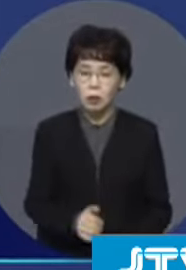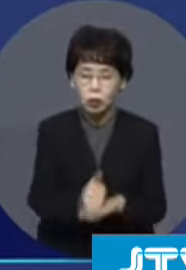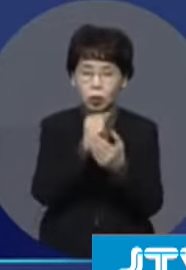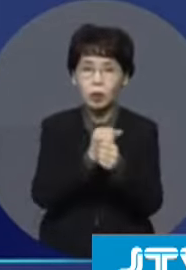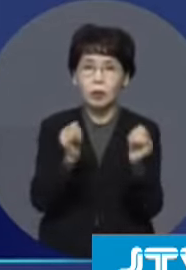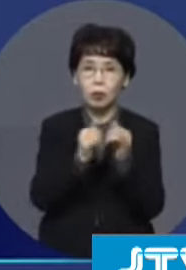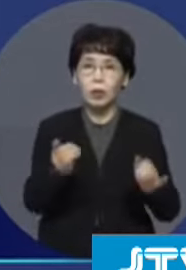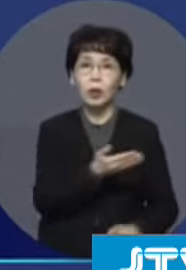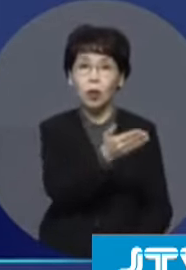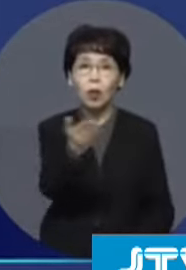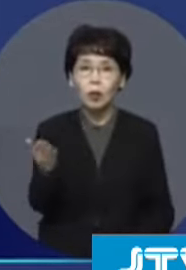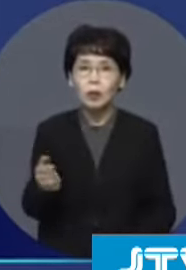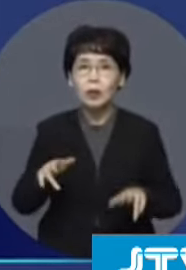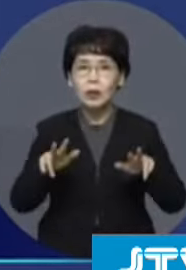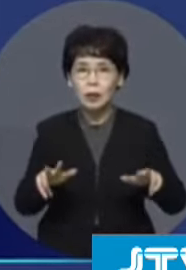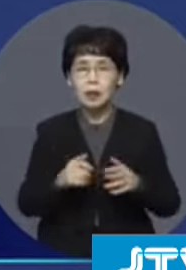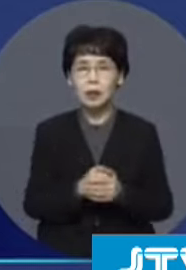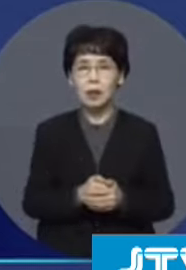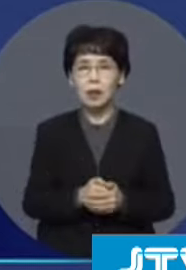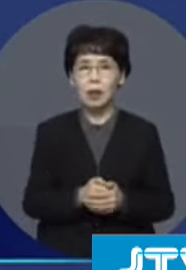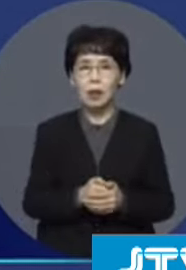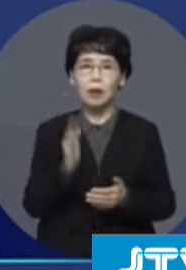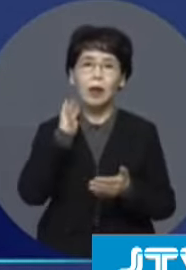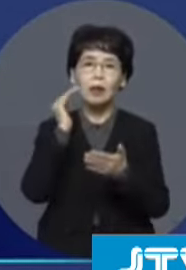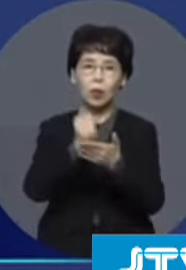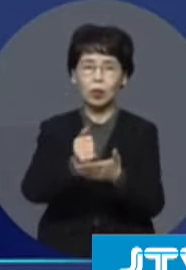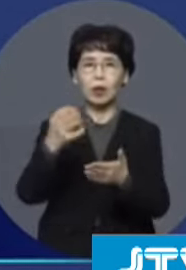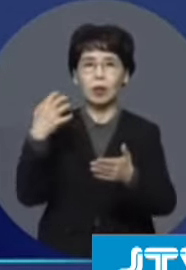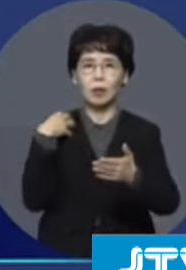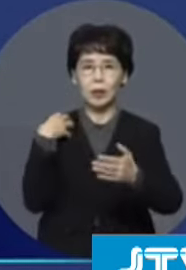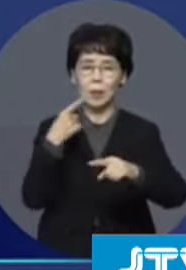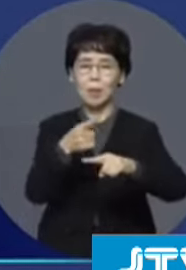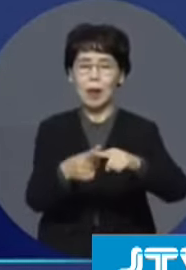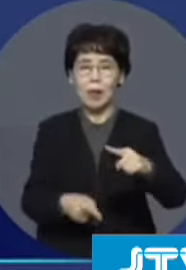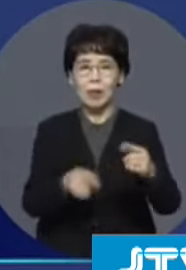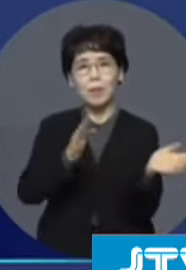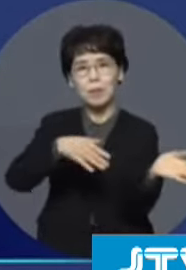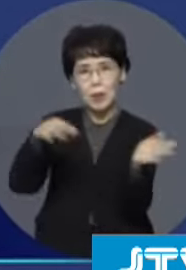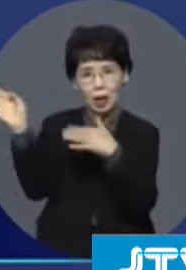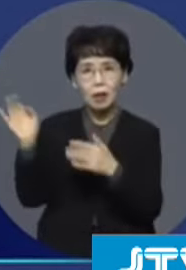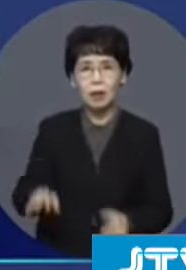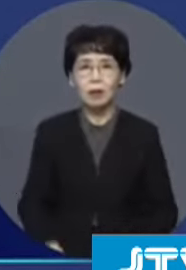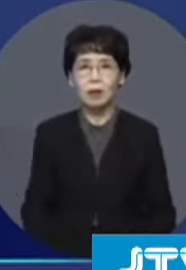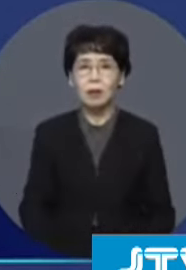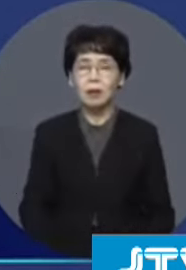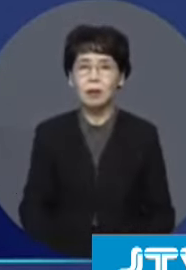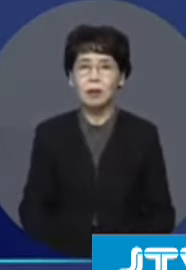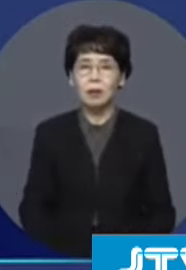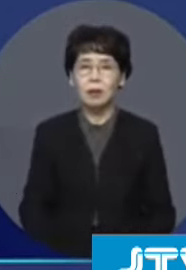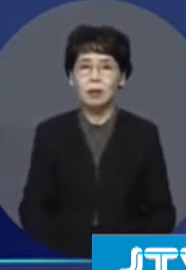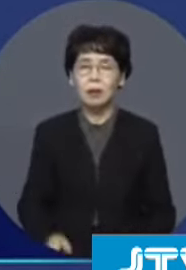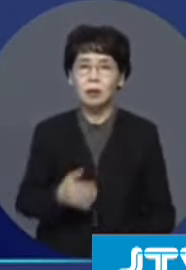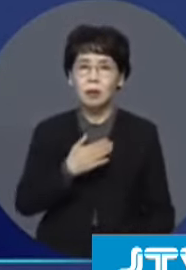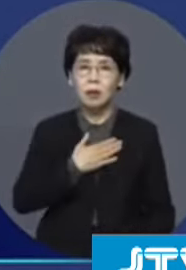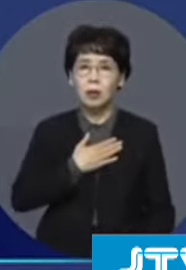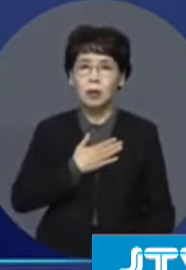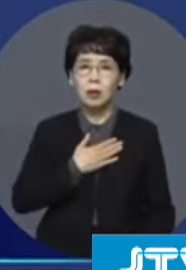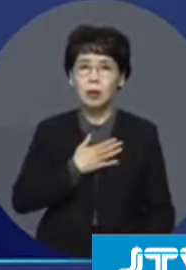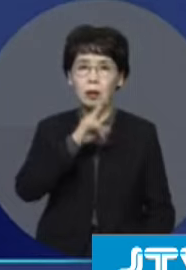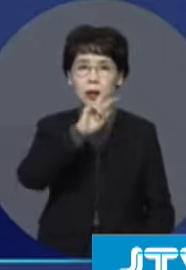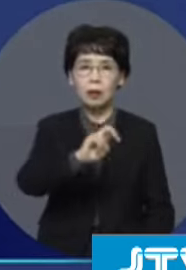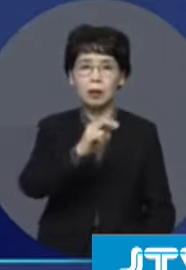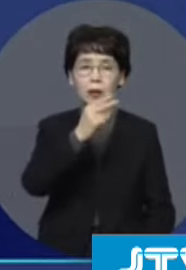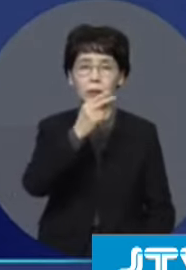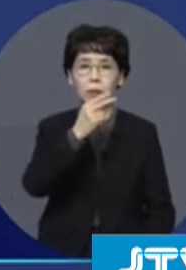존경하는 국민 여러분, 이제 임기 후반에 접어들게 됩니다. 저는 27년 5월